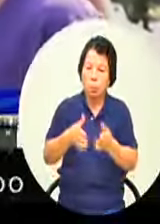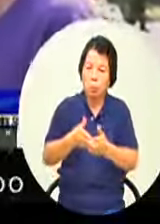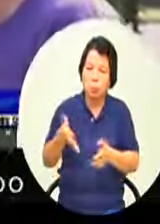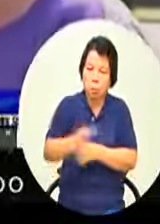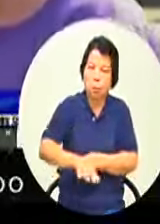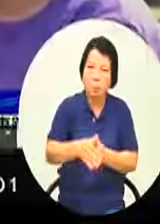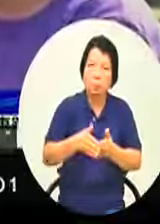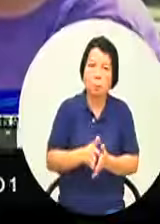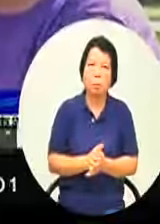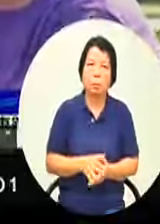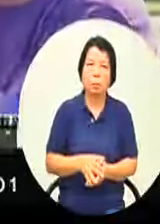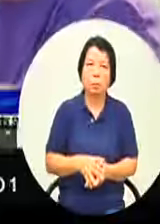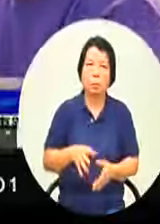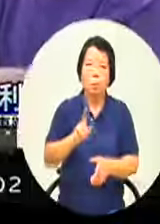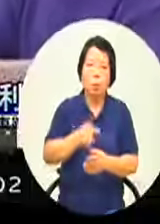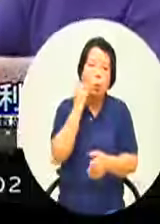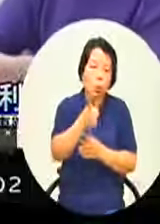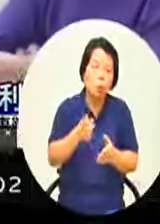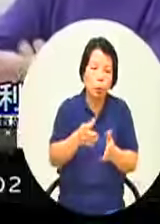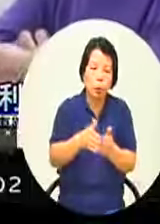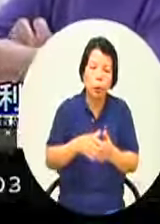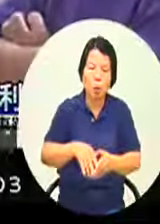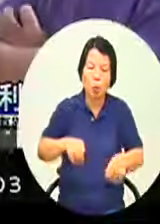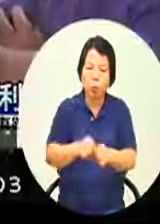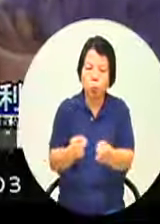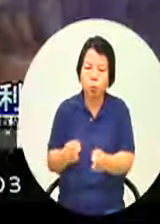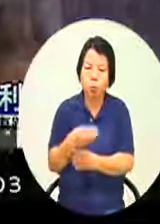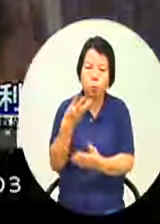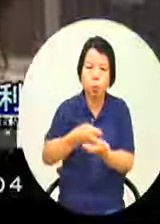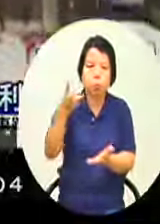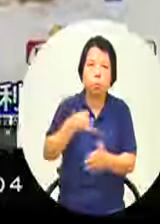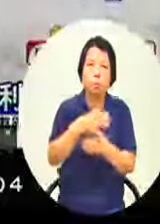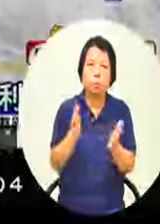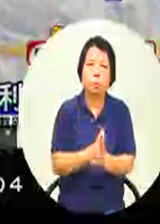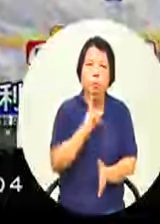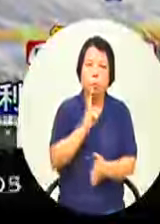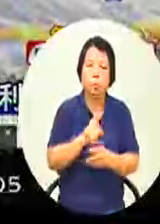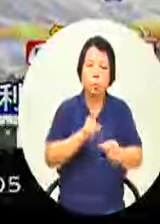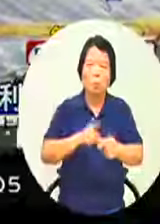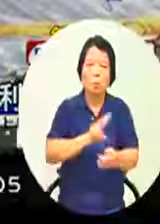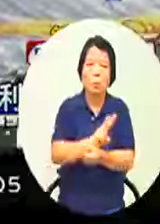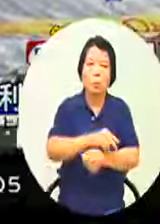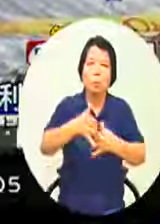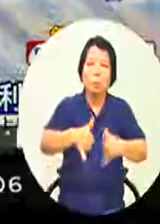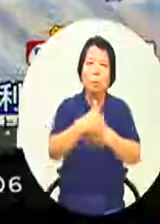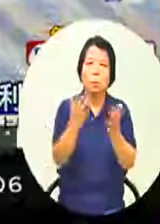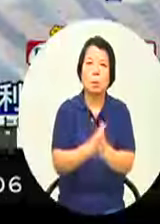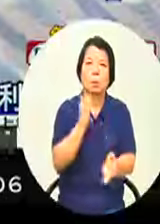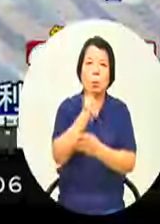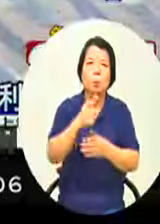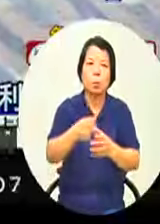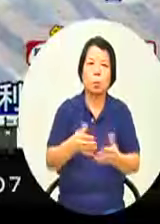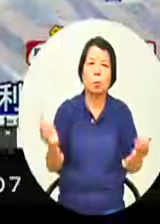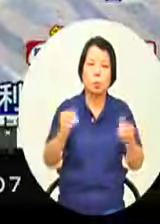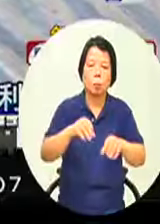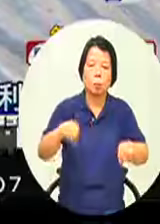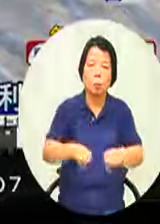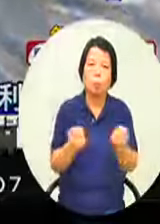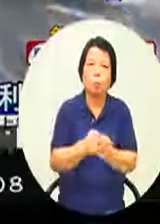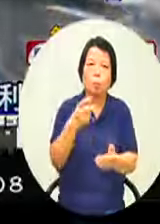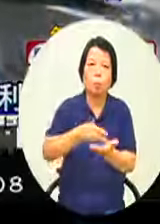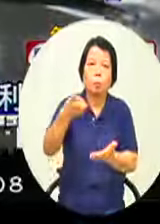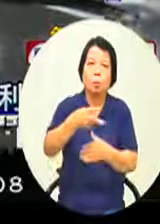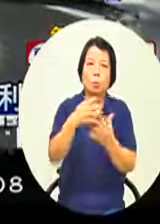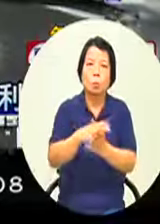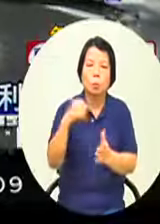变两三道。 里长指着水利局官员大声质疑，坑洞旁污水下水道工作井就是凶手。但等到台